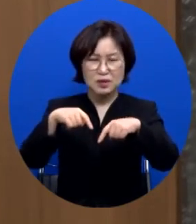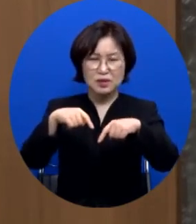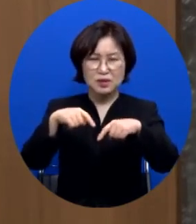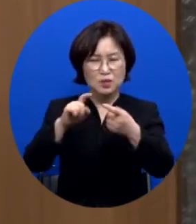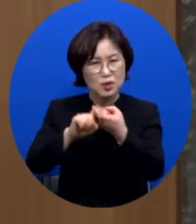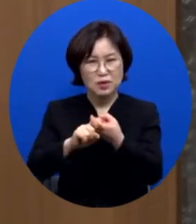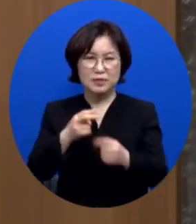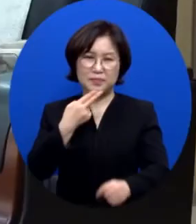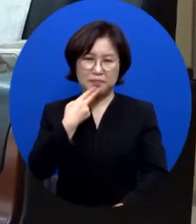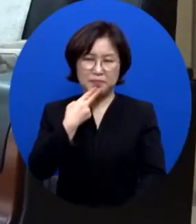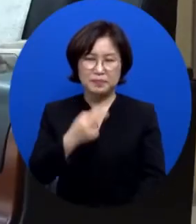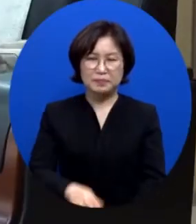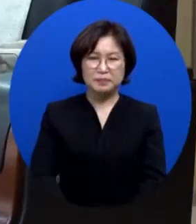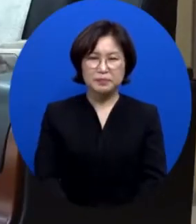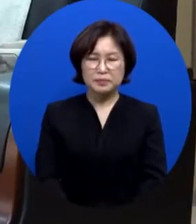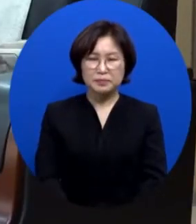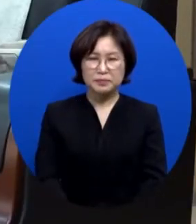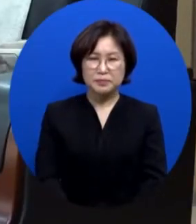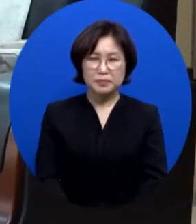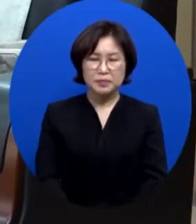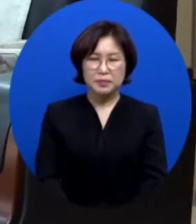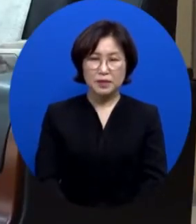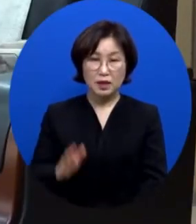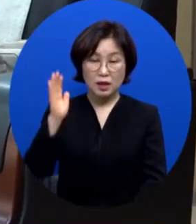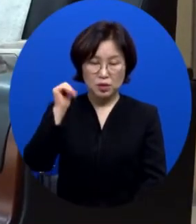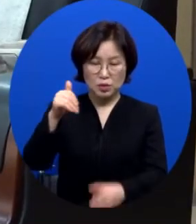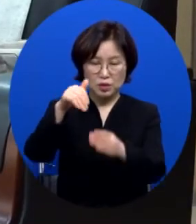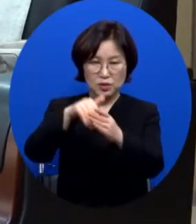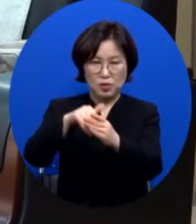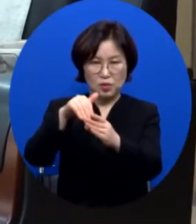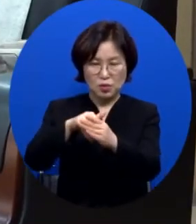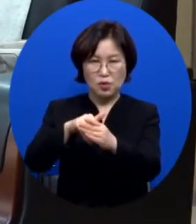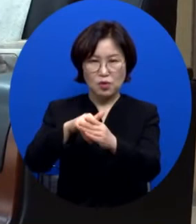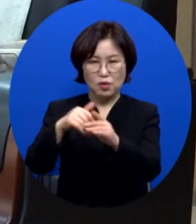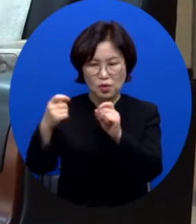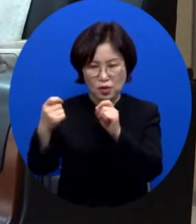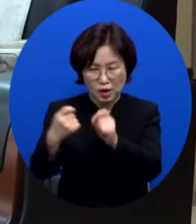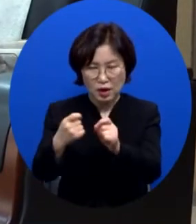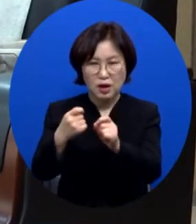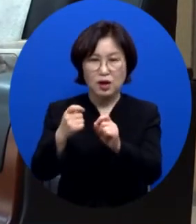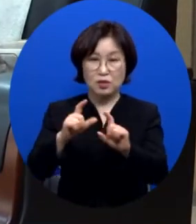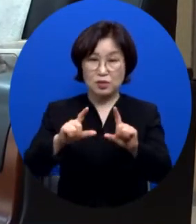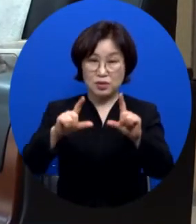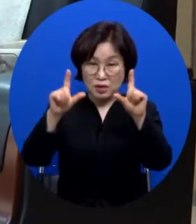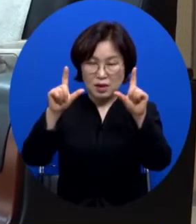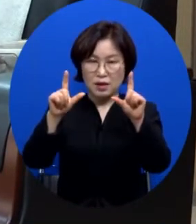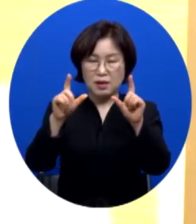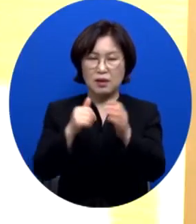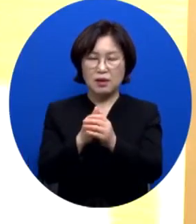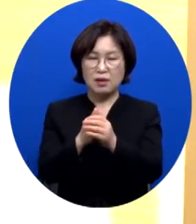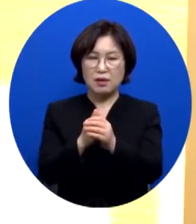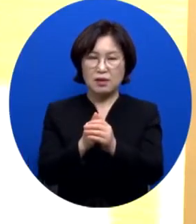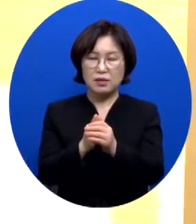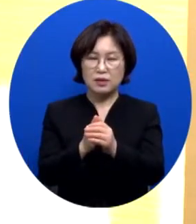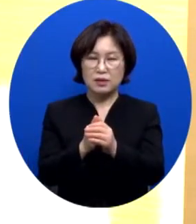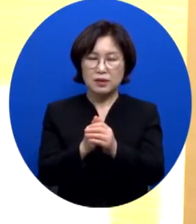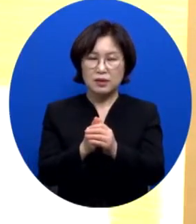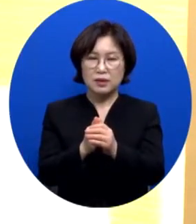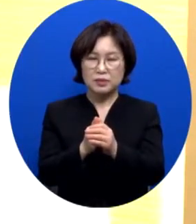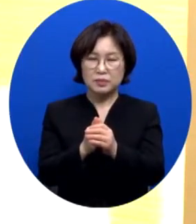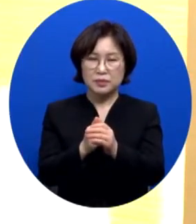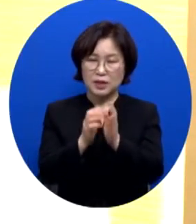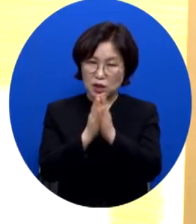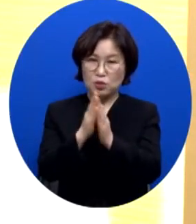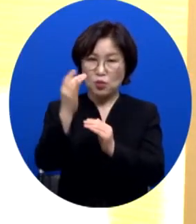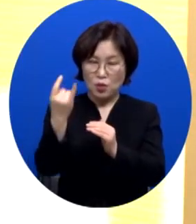일어나지 않을 거라 생각합니다. 대선을 앞둔 국가적으로 굉장히 중요한 시기에 열리는 기도회입니다. 가장